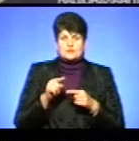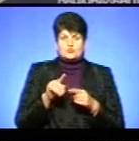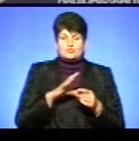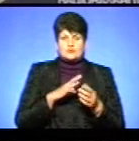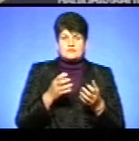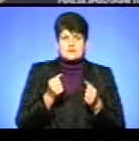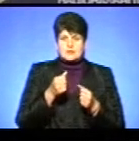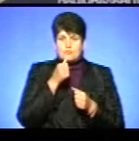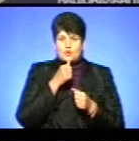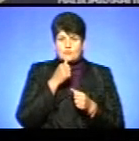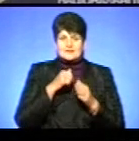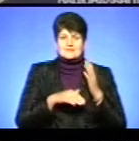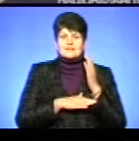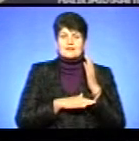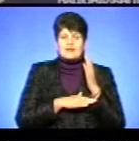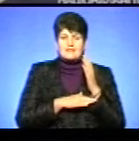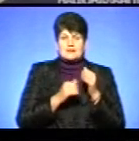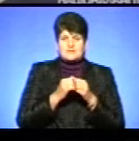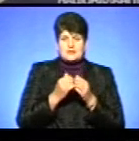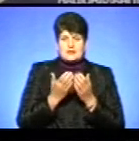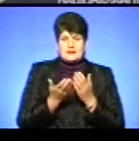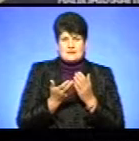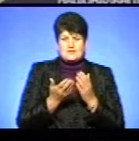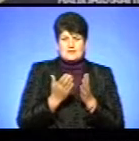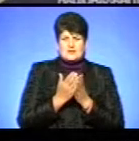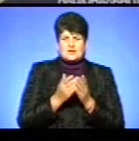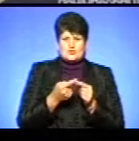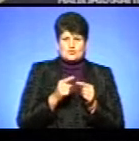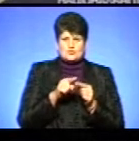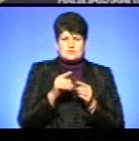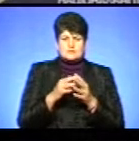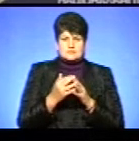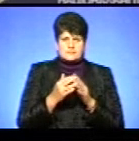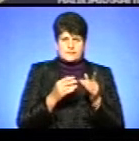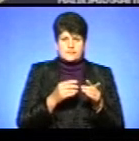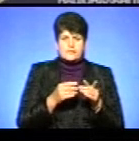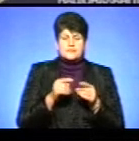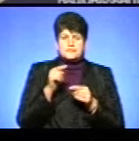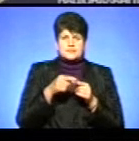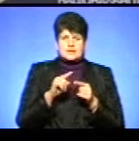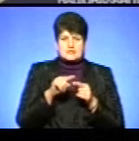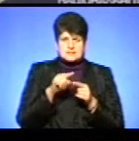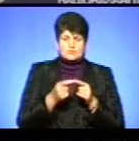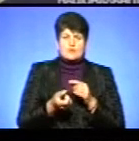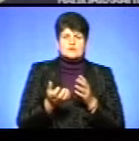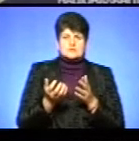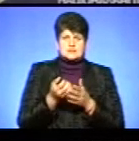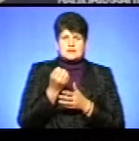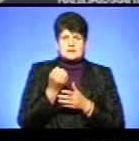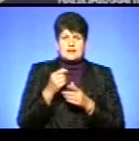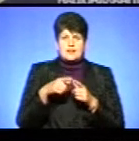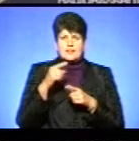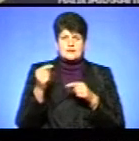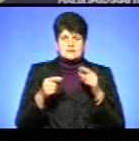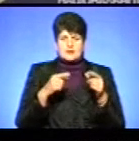взяті проби також з дерев, які знаходяться поблизу цього населеного пункту. І, значить, ці пестициди були виявлені на